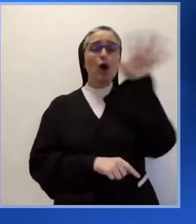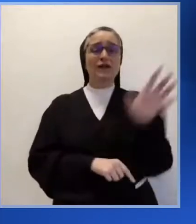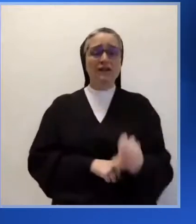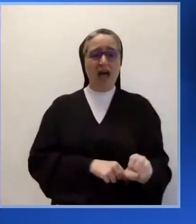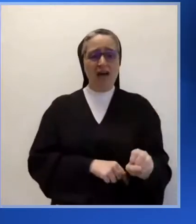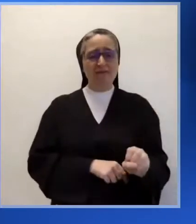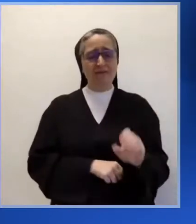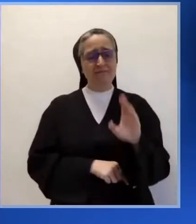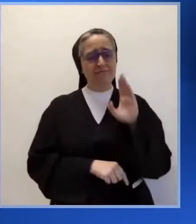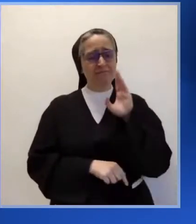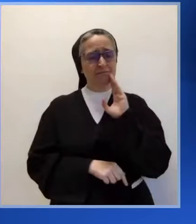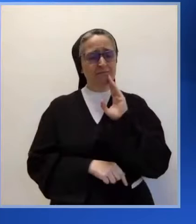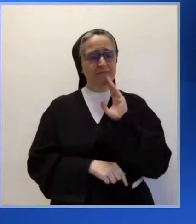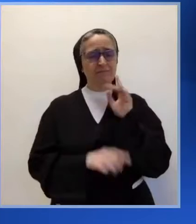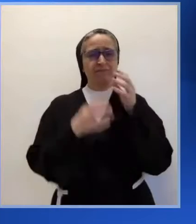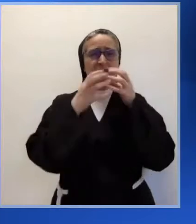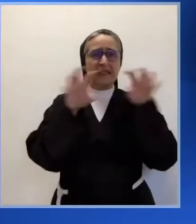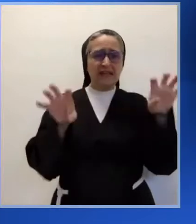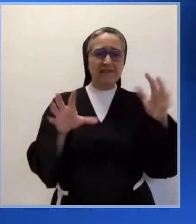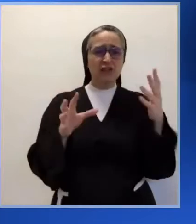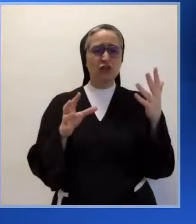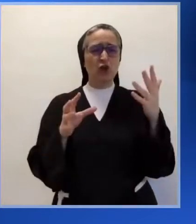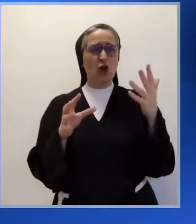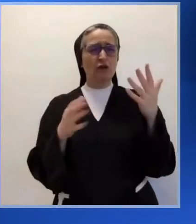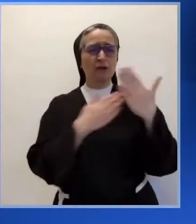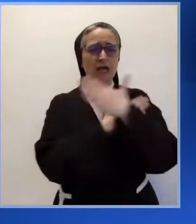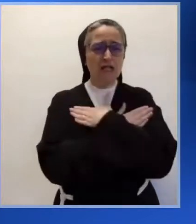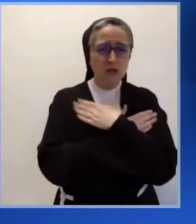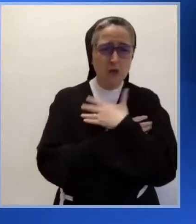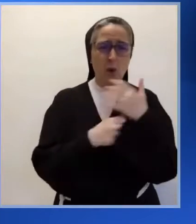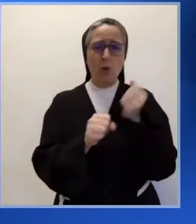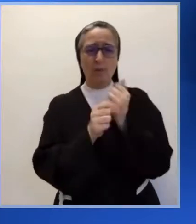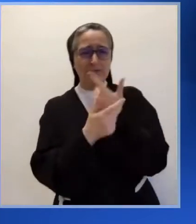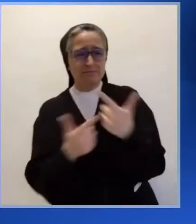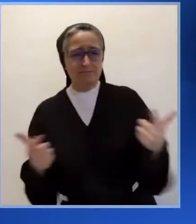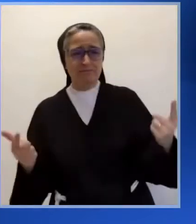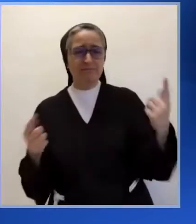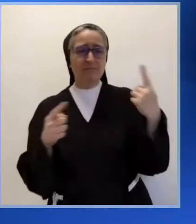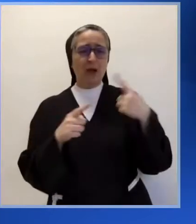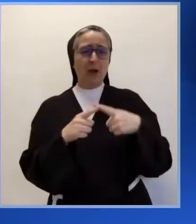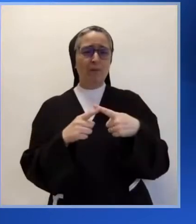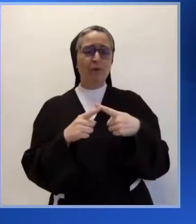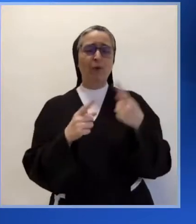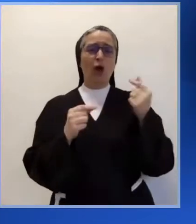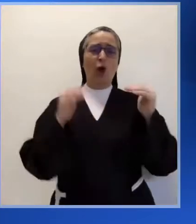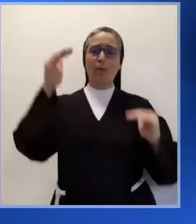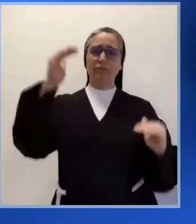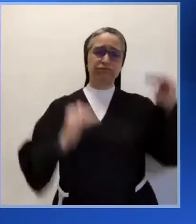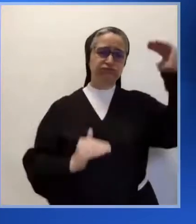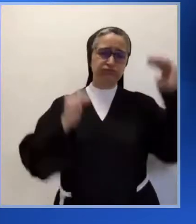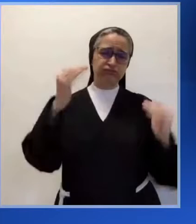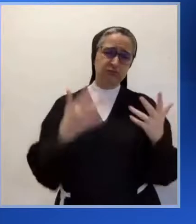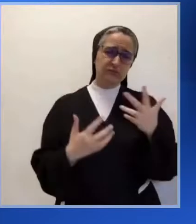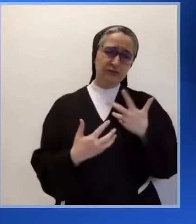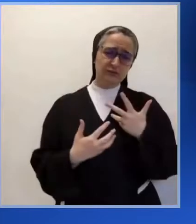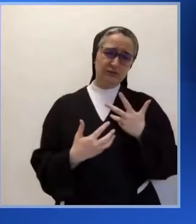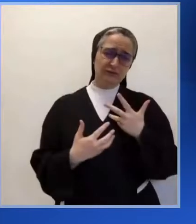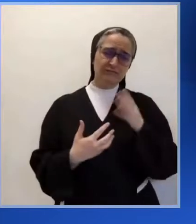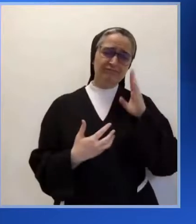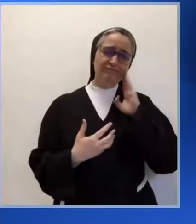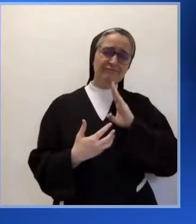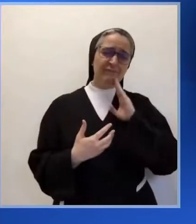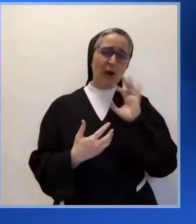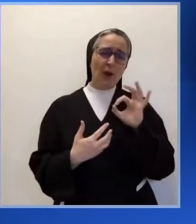sono afflitti dalle divisioni, dalle disoccupazioni e dalla disparità economica e alleva le